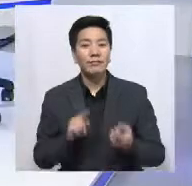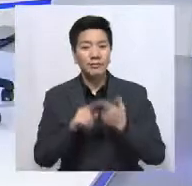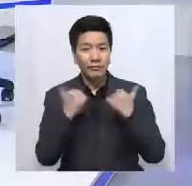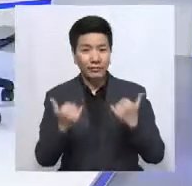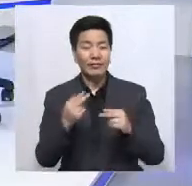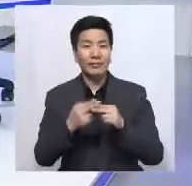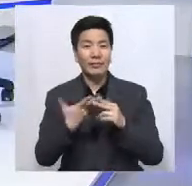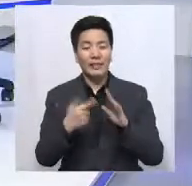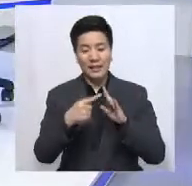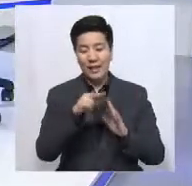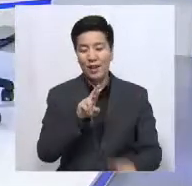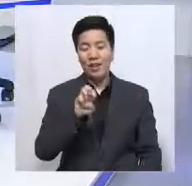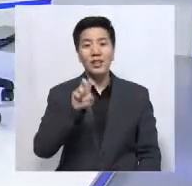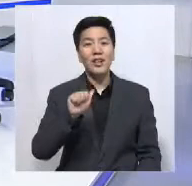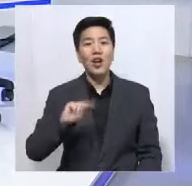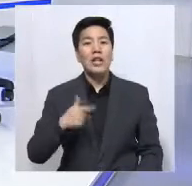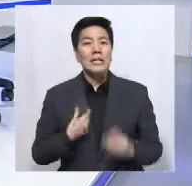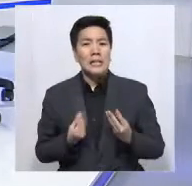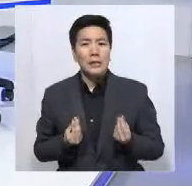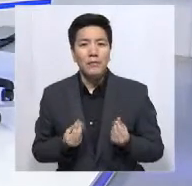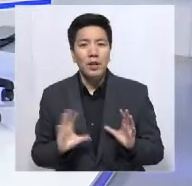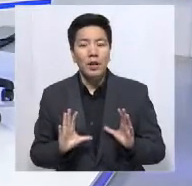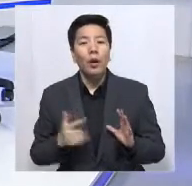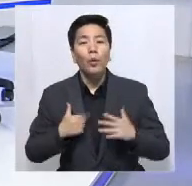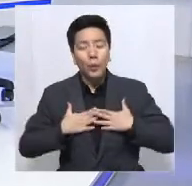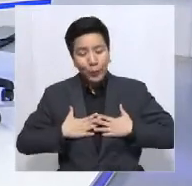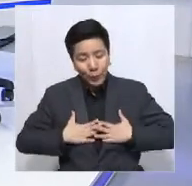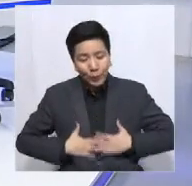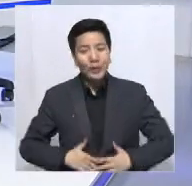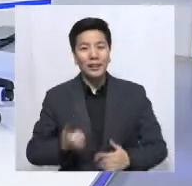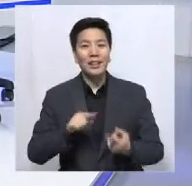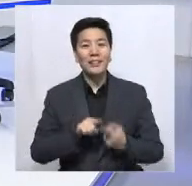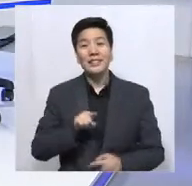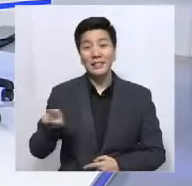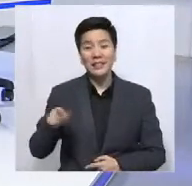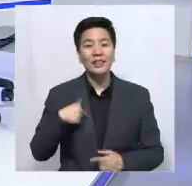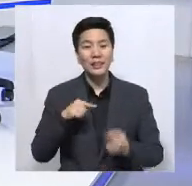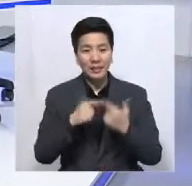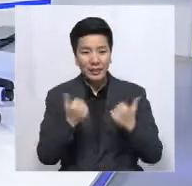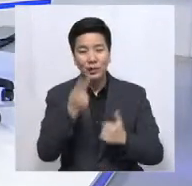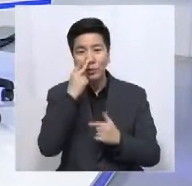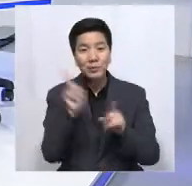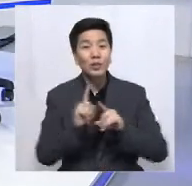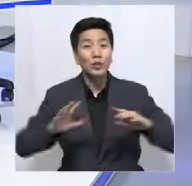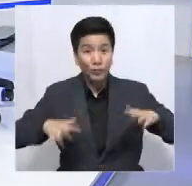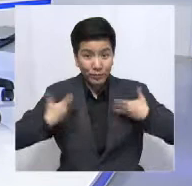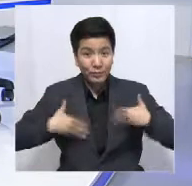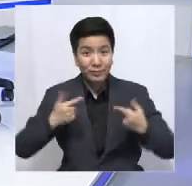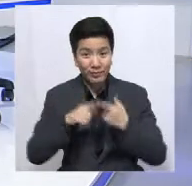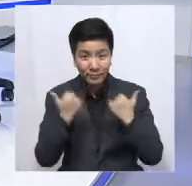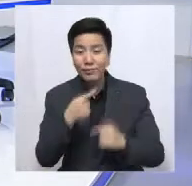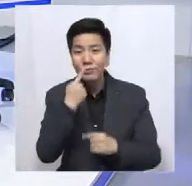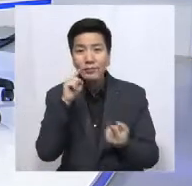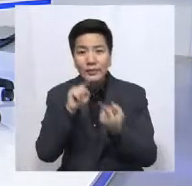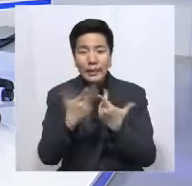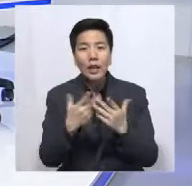คุณเรื่องบอกแล้วนะครับว่าไม่รีบนะครับเพราะว่าพี่หมื่นชี้ก่อนเลยนะครับคือคุณสรณาครับบรรยากาศค่อนข้างคึกคักนะครับแต่ถ้าเกิดว่าพูด